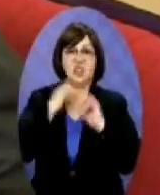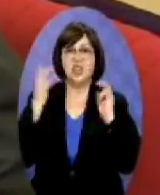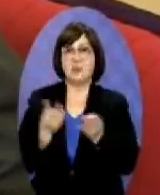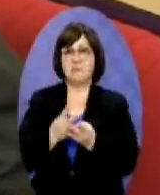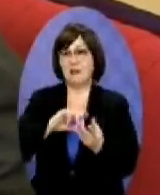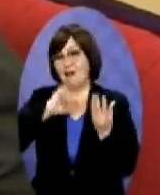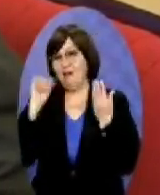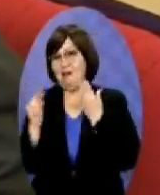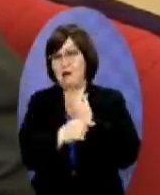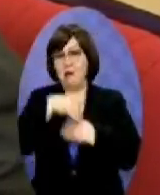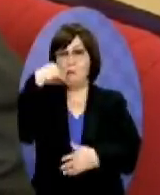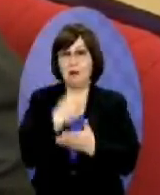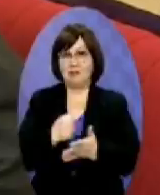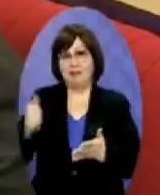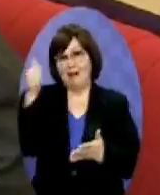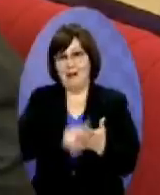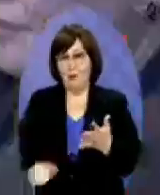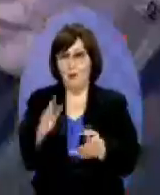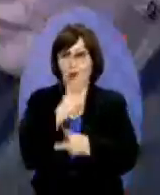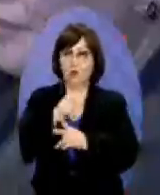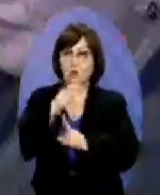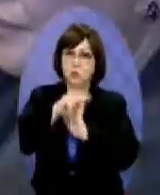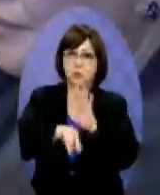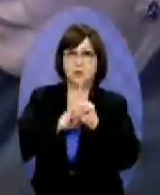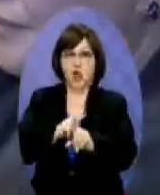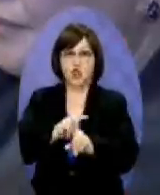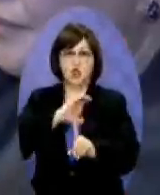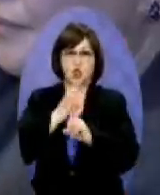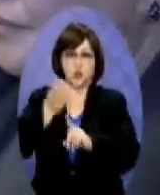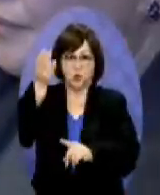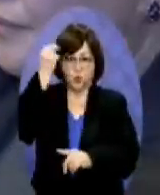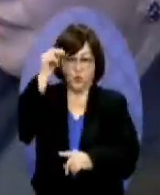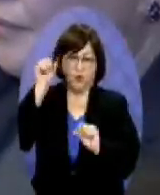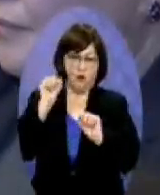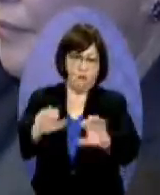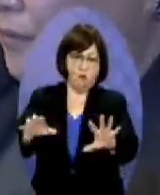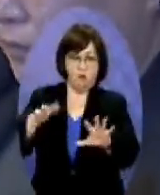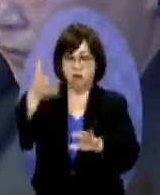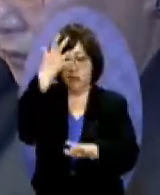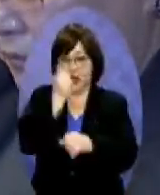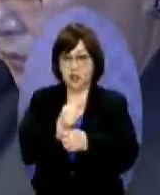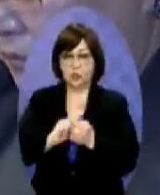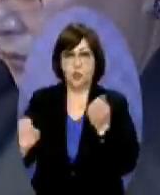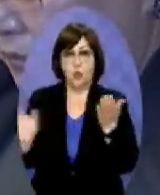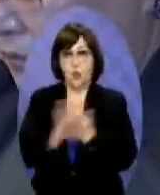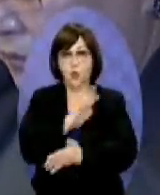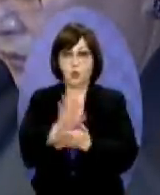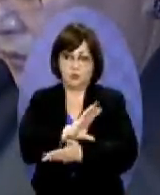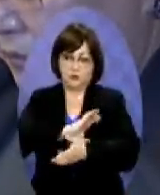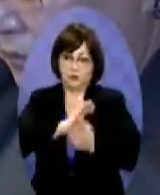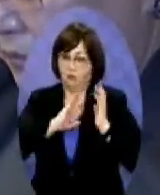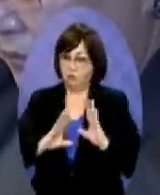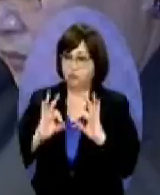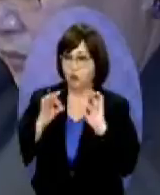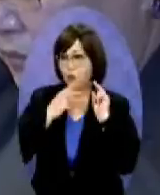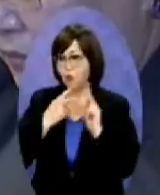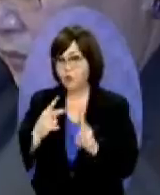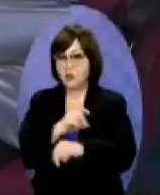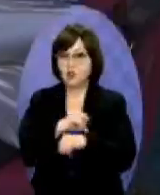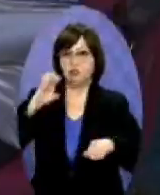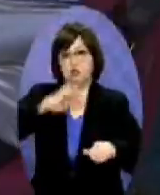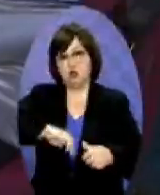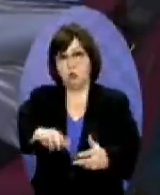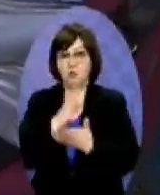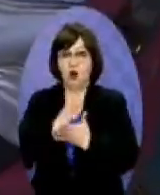хангах, хууль дүрмийг хэрэгжүүлдэг соёлыг тогтоох, за төрийн албаныхан иргэдэд хөнгөн шуурхаа сэтгэлээсээ хандаж үйлчлдэг болох ёстой